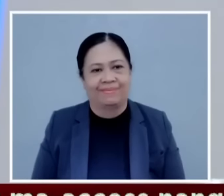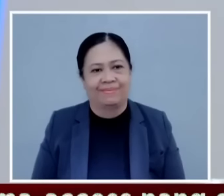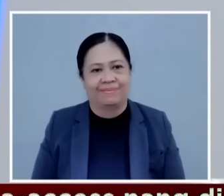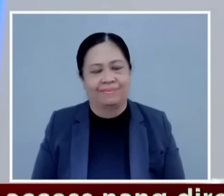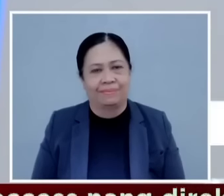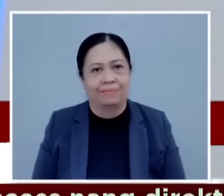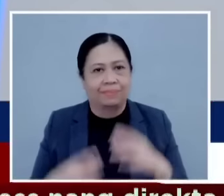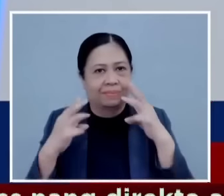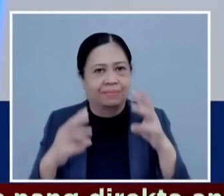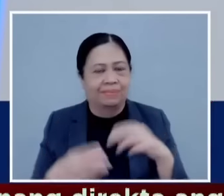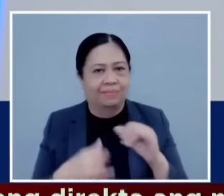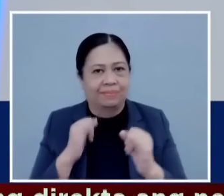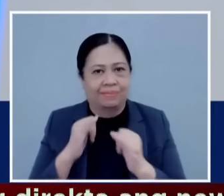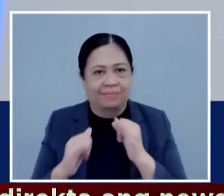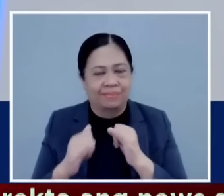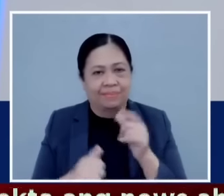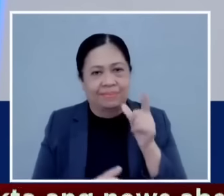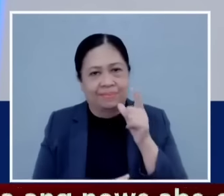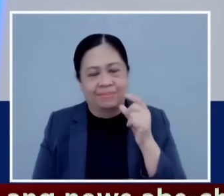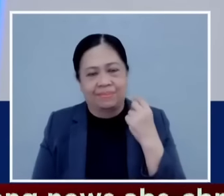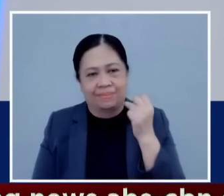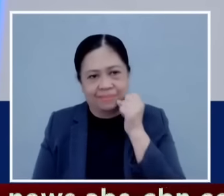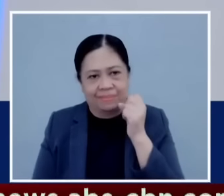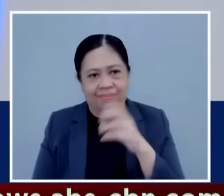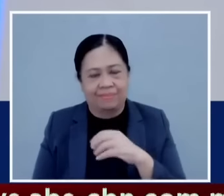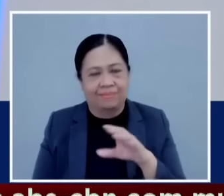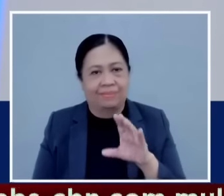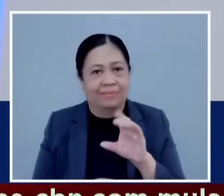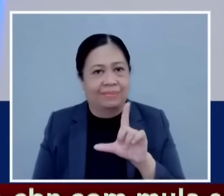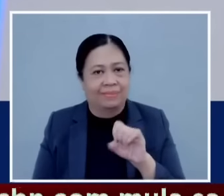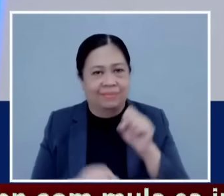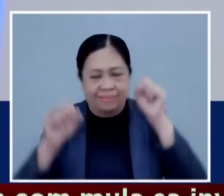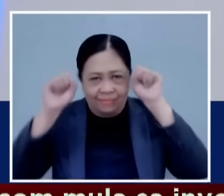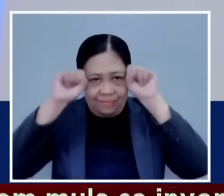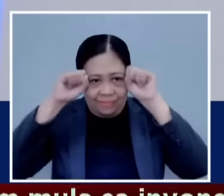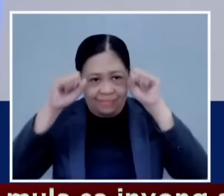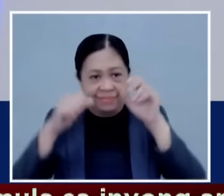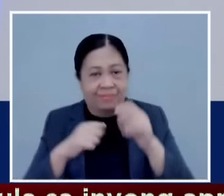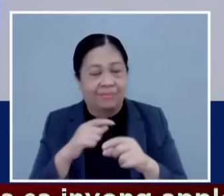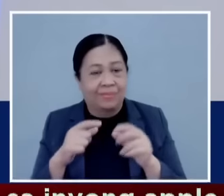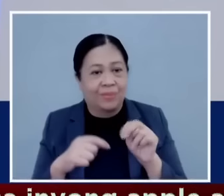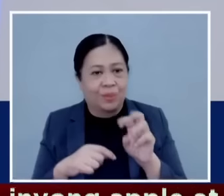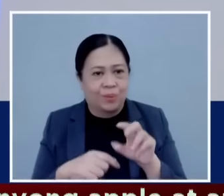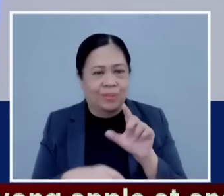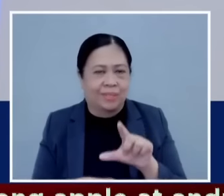Mapapanood ang buong panayam kay Liza Soberano at sa cast ng Lisa Frankenstein sa